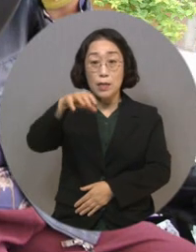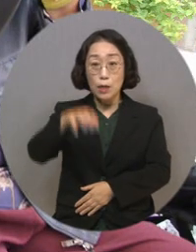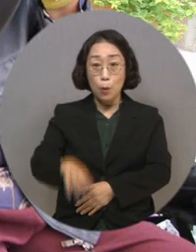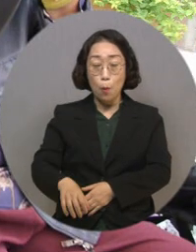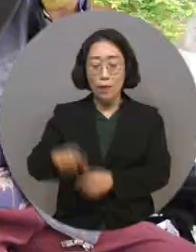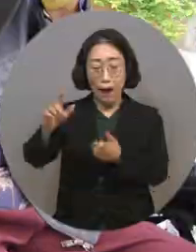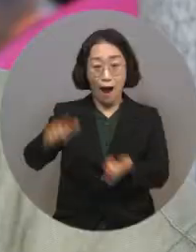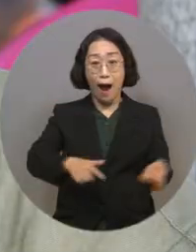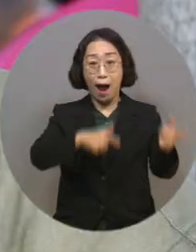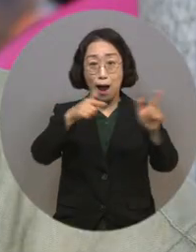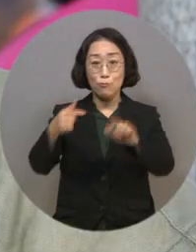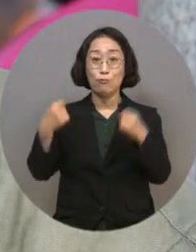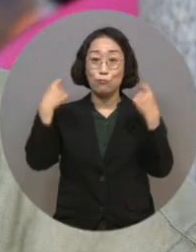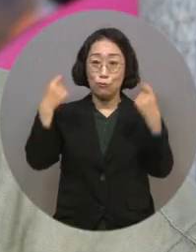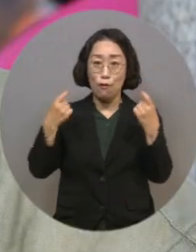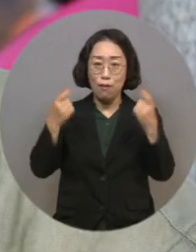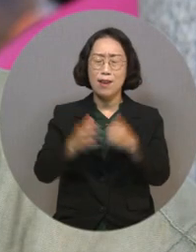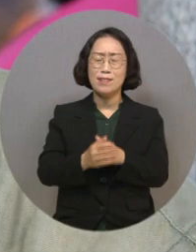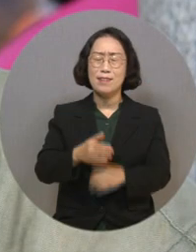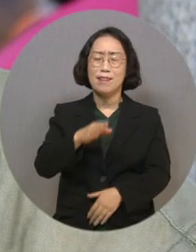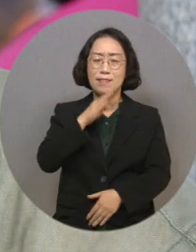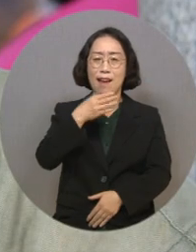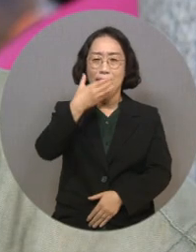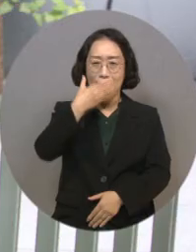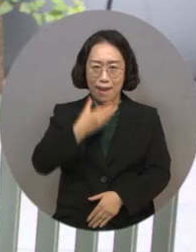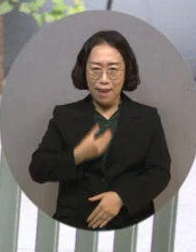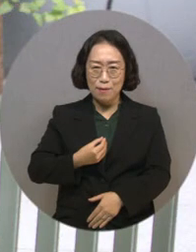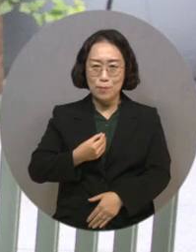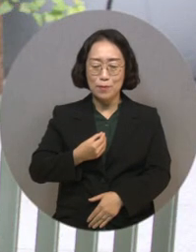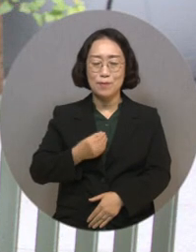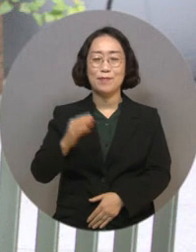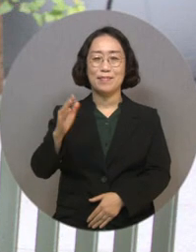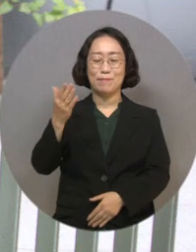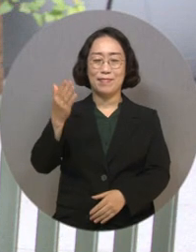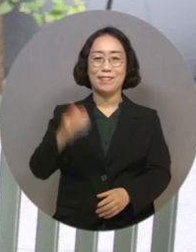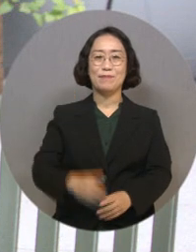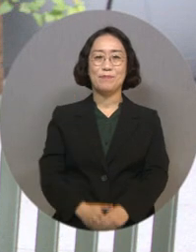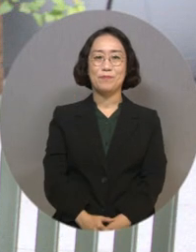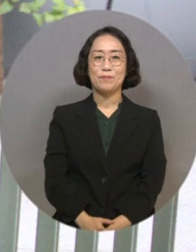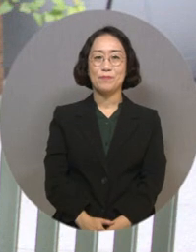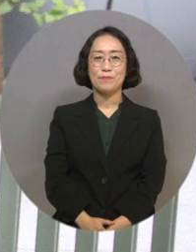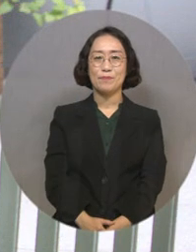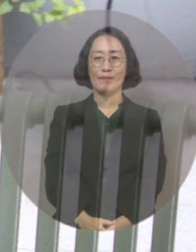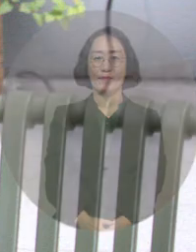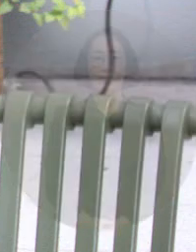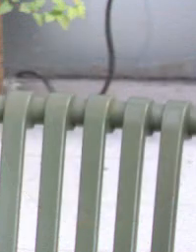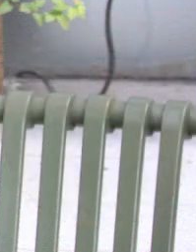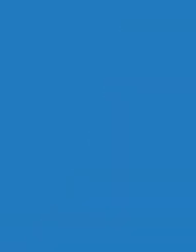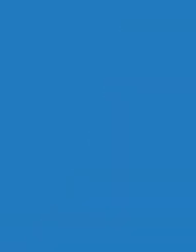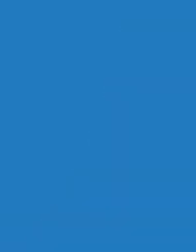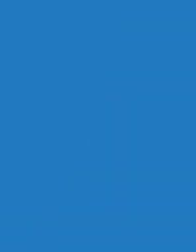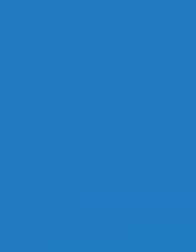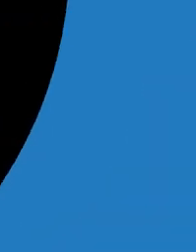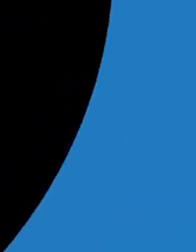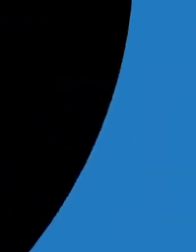이 하루가 더없이 행복한 시간입니다. 복지TV 경기방송 정우선입니다.